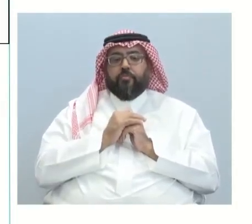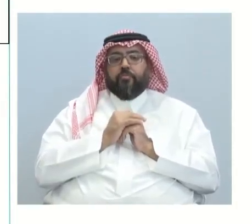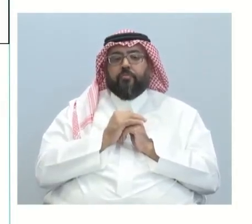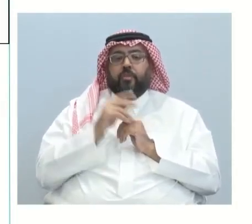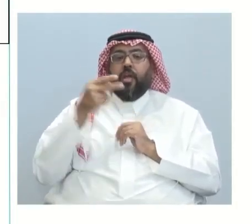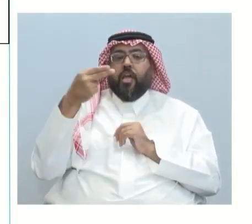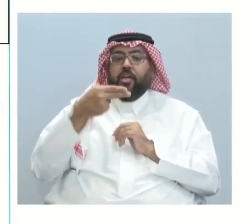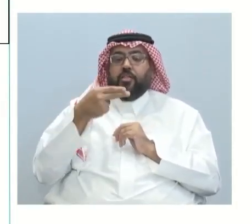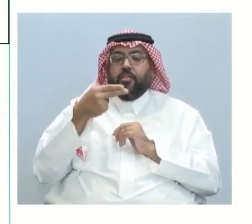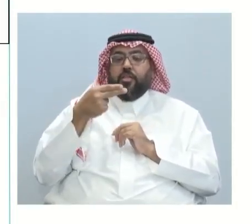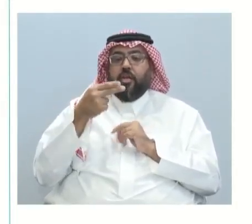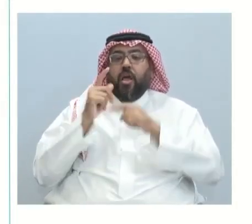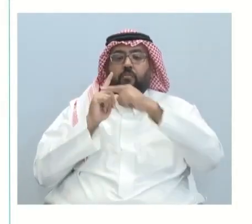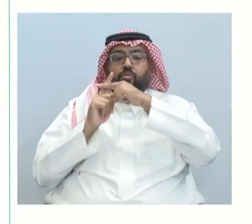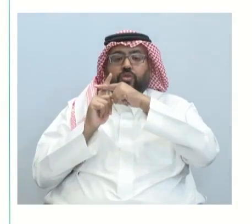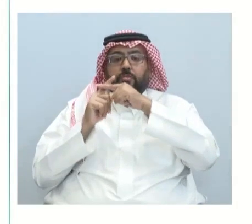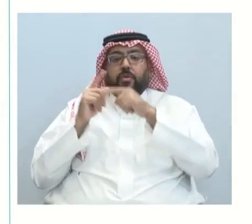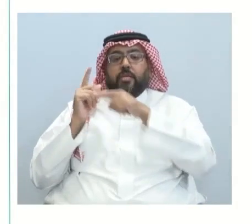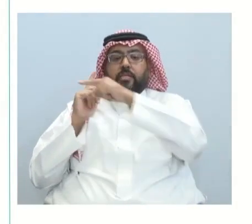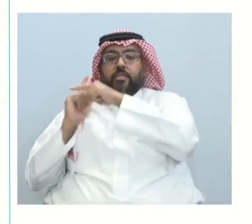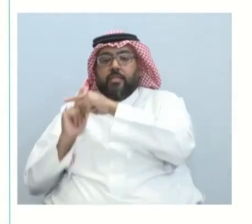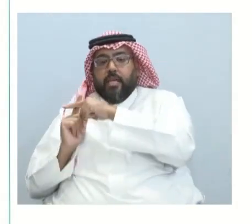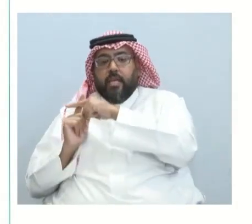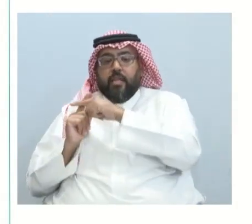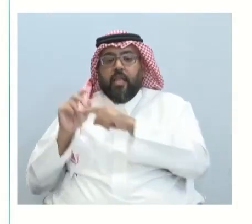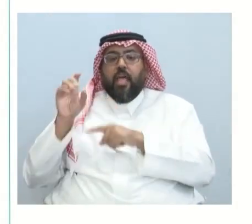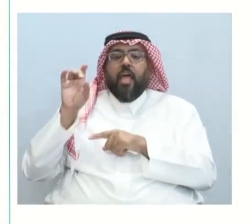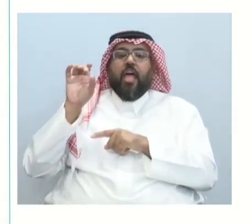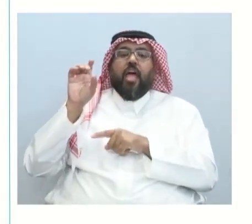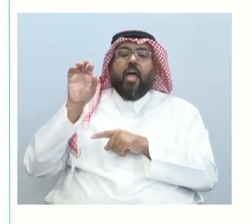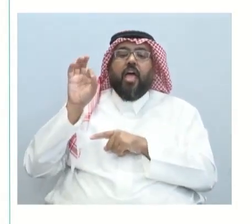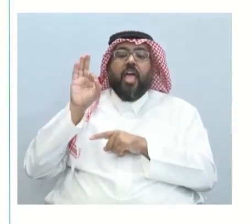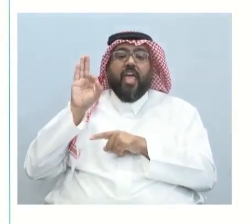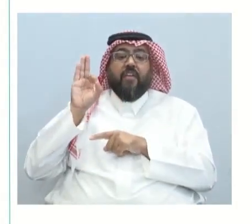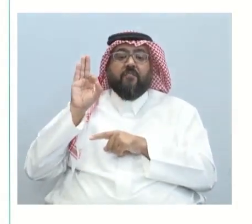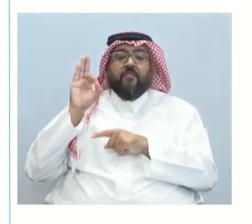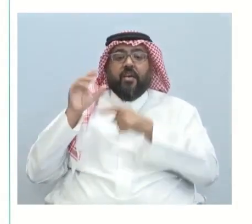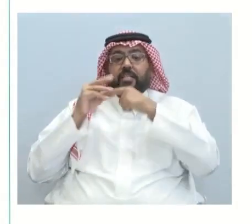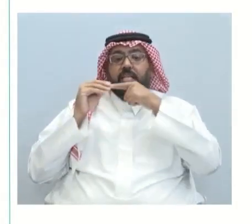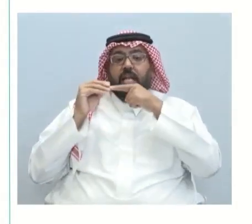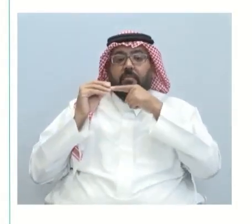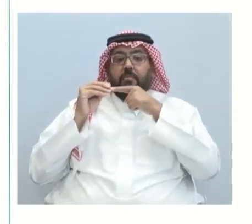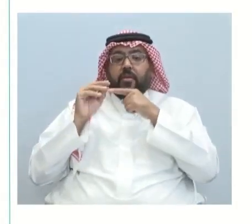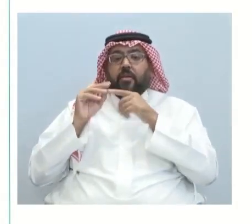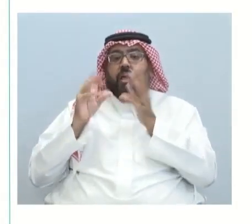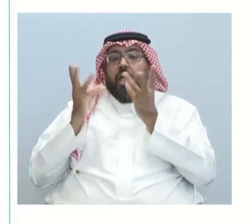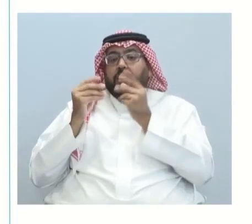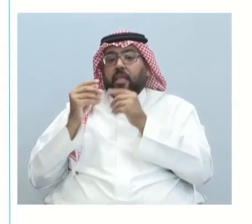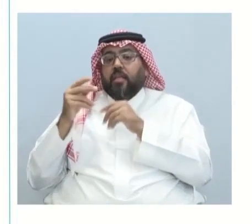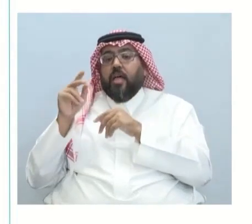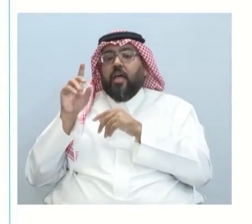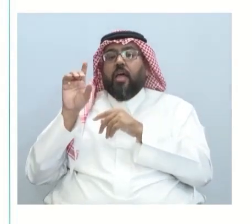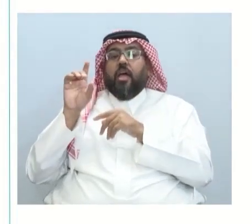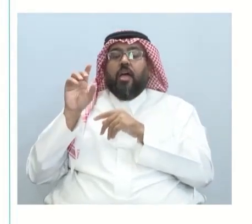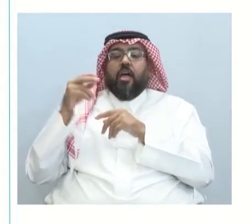الاتش موجب زائد الاف سالب سوف ينتج عندي ايش سوف ينتج عندي اتش اف